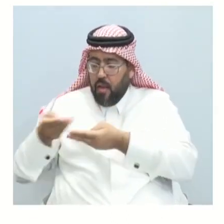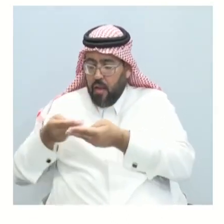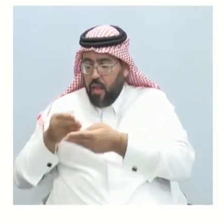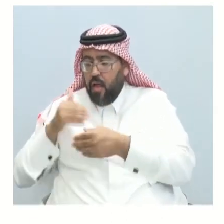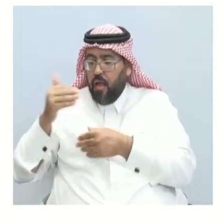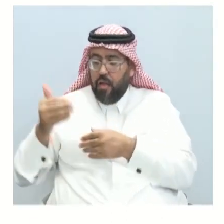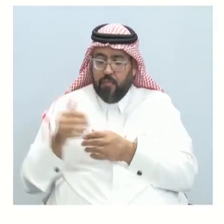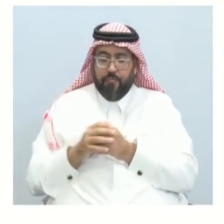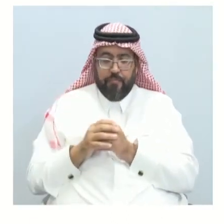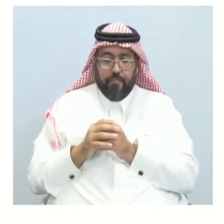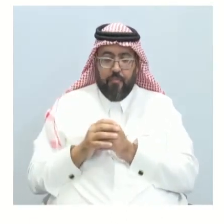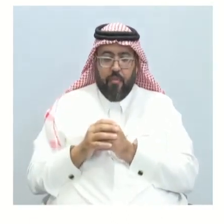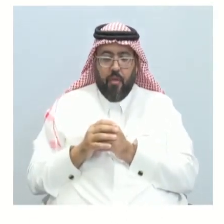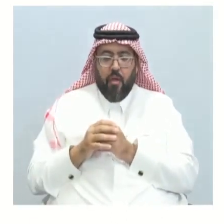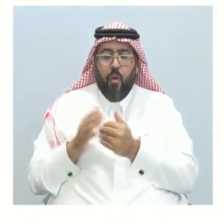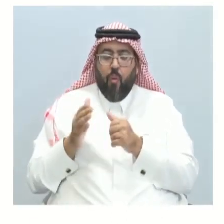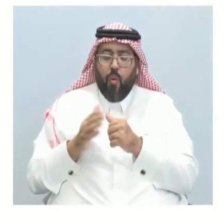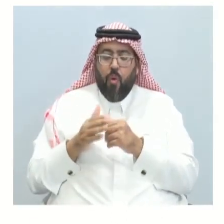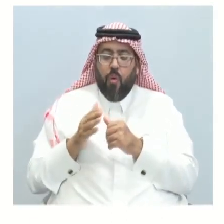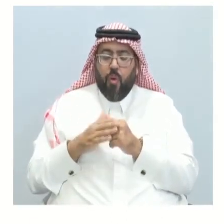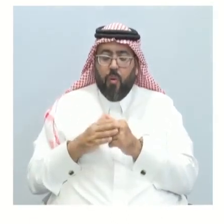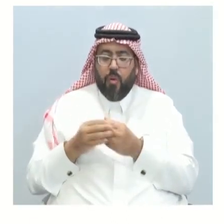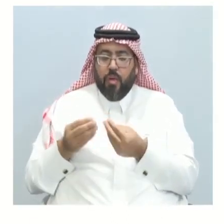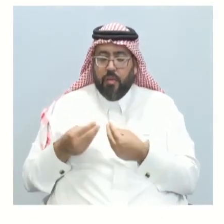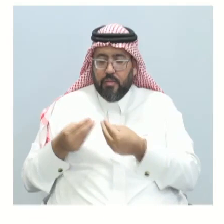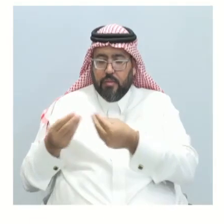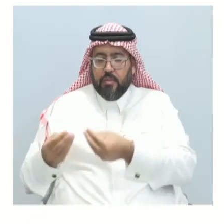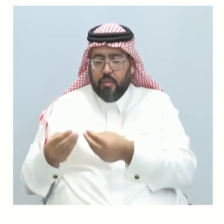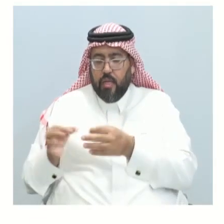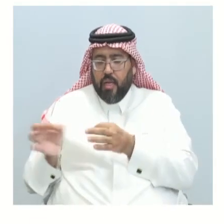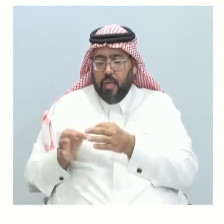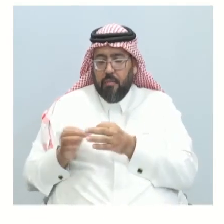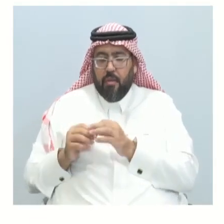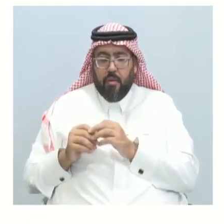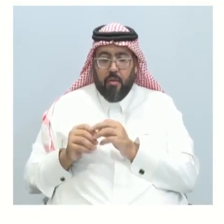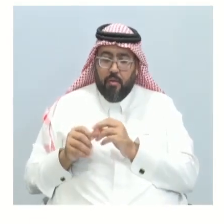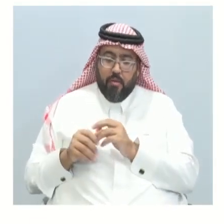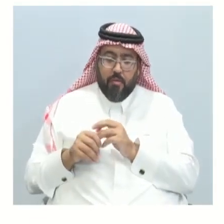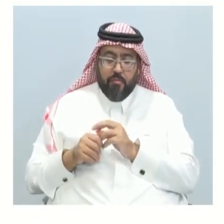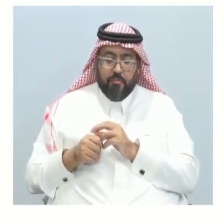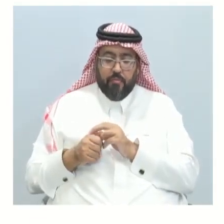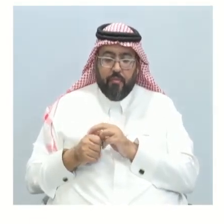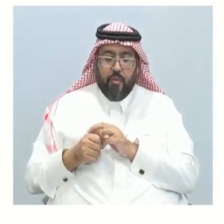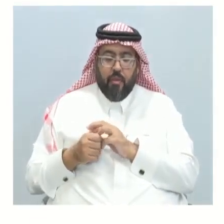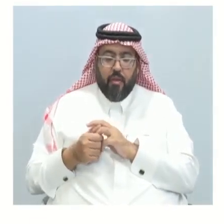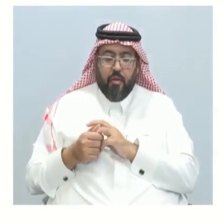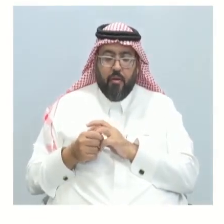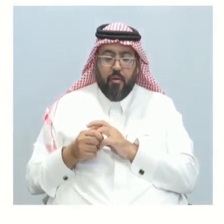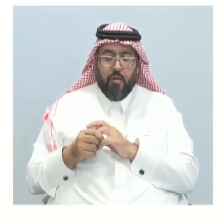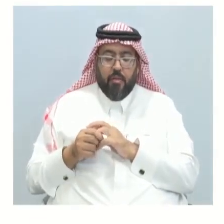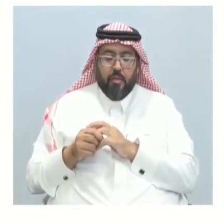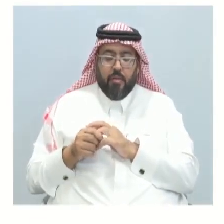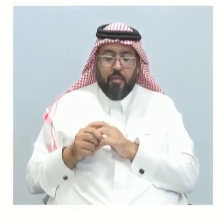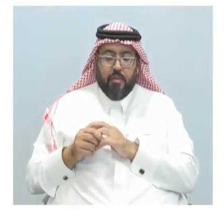الخير ويكون الخلق الحسن هم اقرب الناس اليك ياخذون منك هذا الخلق الطيب